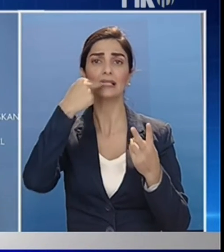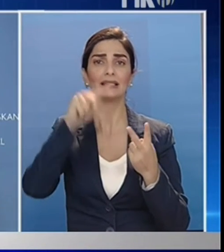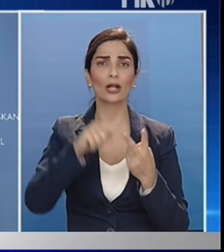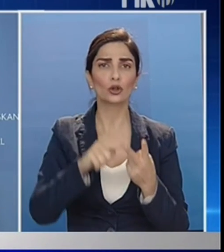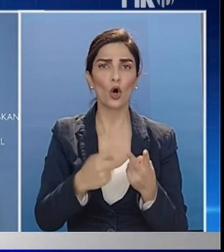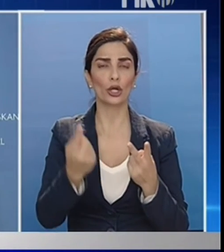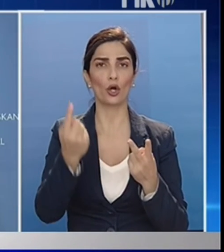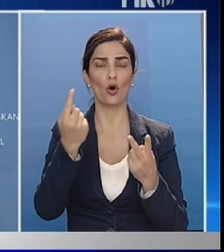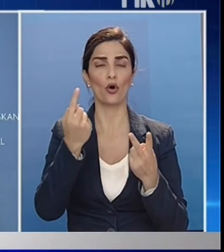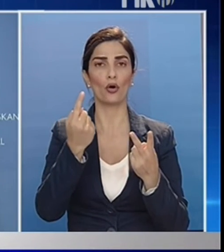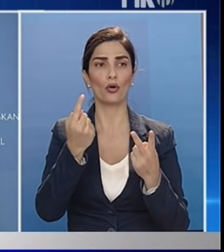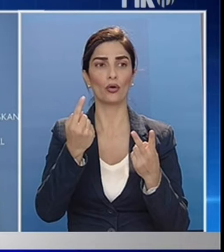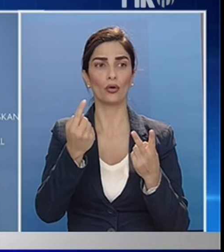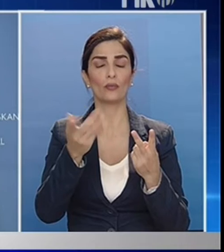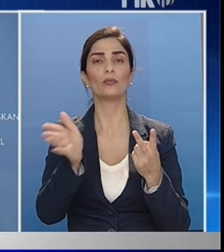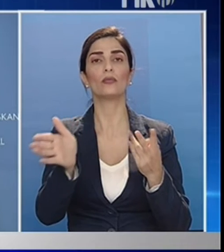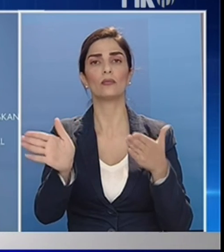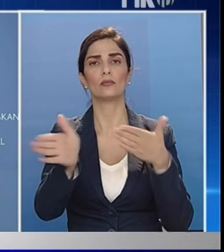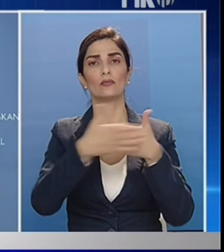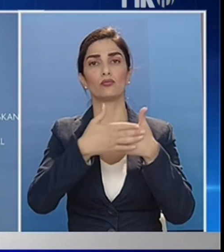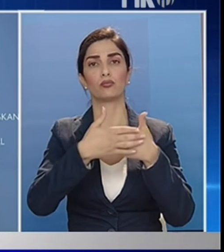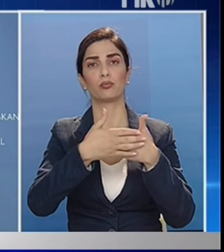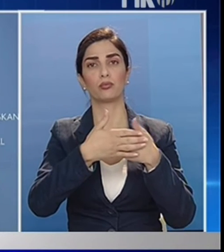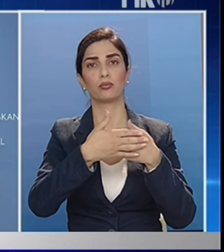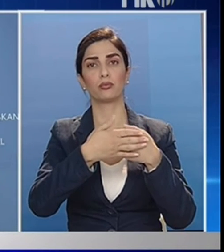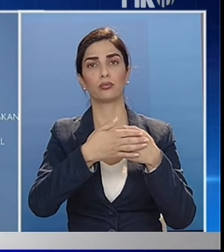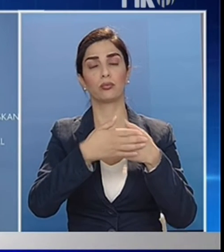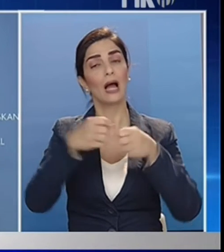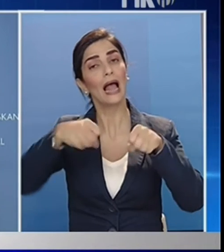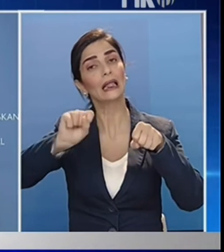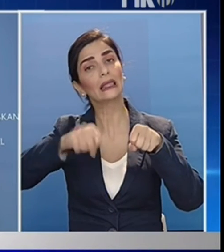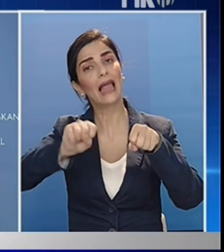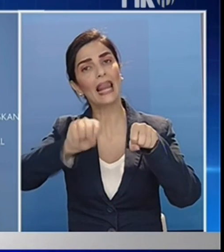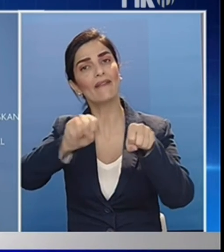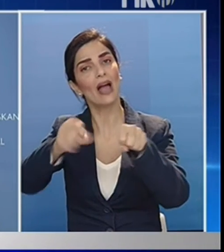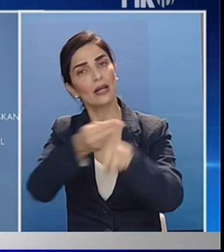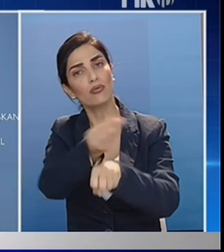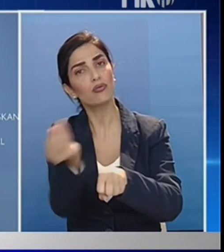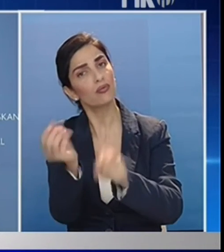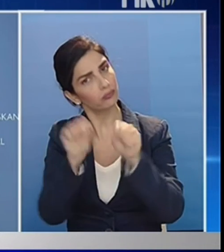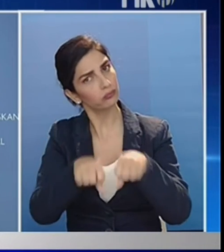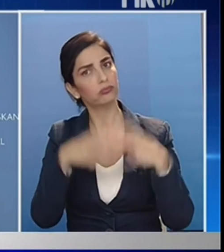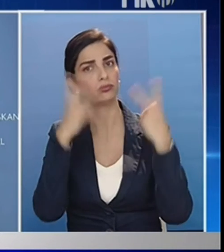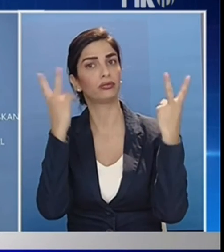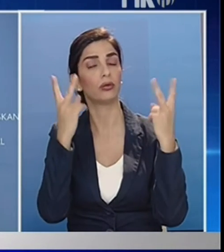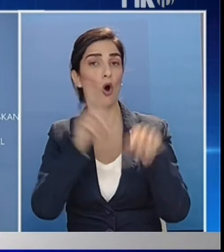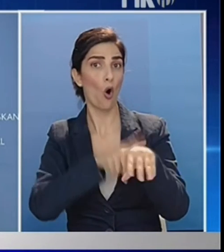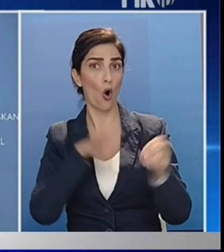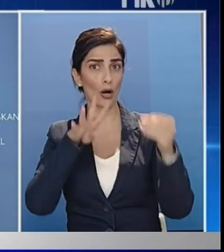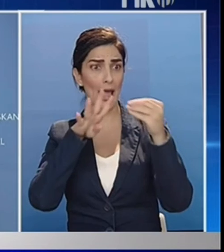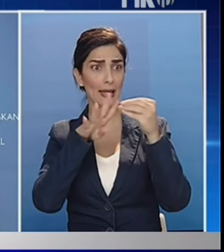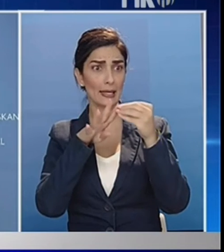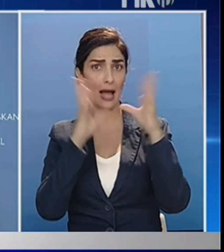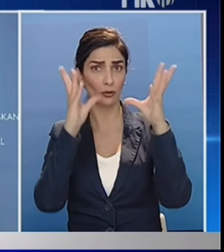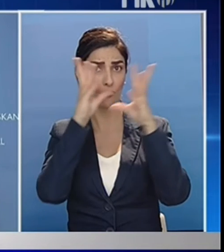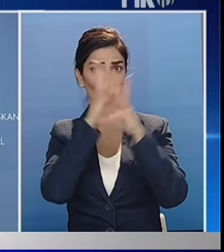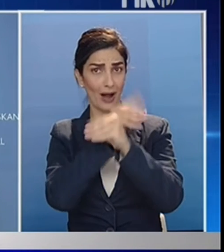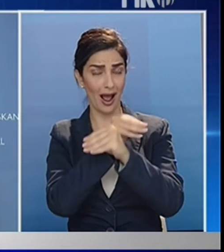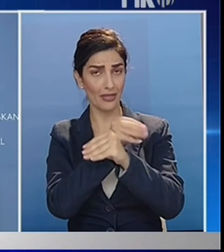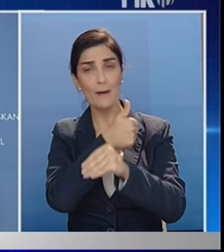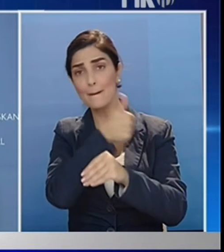με εξαίρεση τις υπηρεσίες που αφορούν σε κατοίκον διανομή και take-away. Νοείται ότι μετά τις 9 το βράδυ επιτρέπεται μόνο κατοίκον